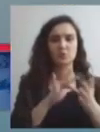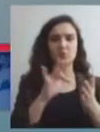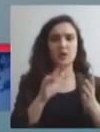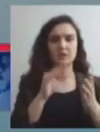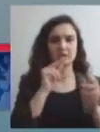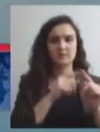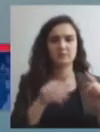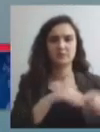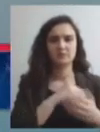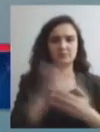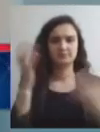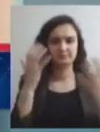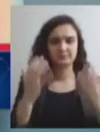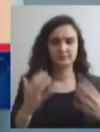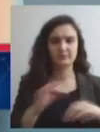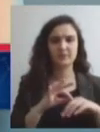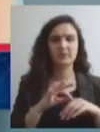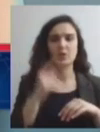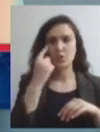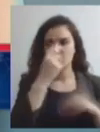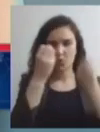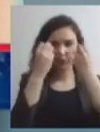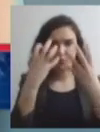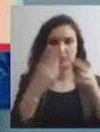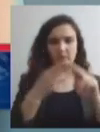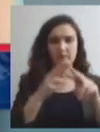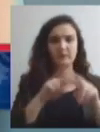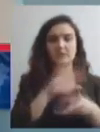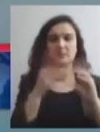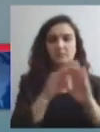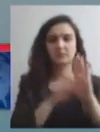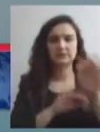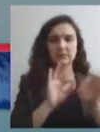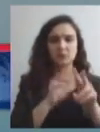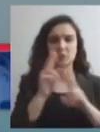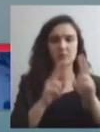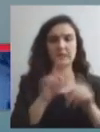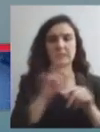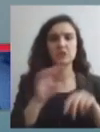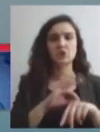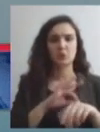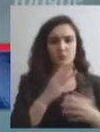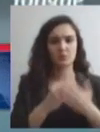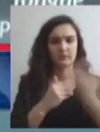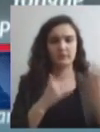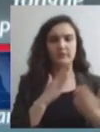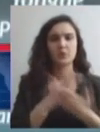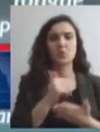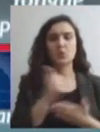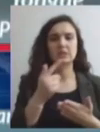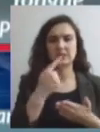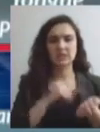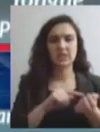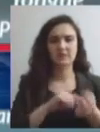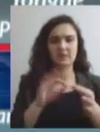სიცხე, გამონაყარი კანზე, კონიუნქტივიტი, ეს იმ სიმპტომების მცირე ჩამონათვალია, რაც აღნიშნულ სინდრომს ახასიათებს და იწვევს როგორც სისხლძარღვების, ისე